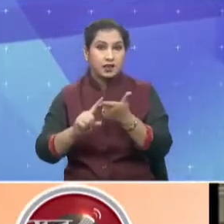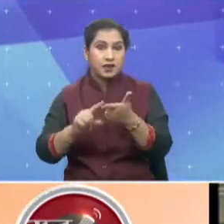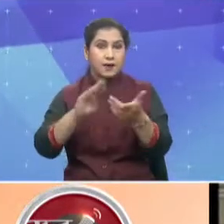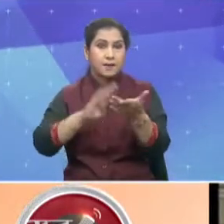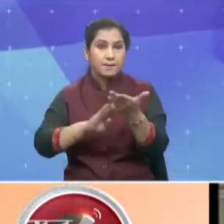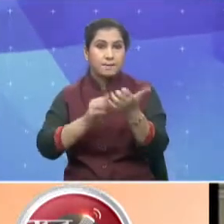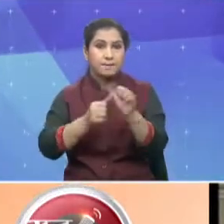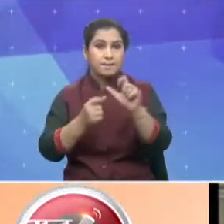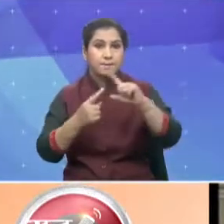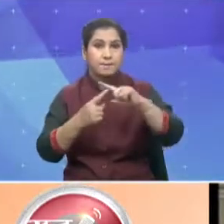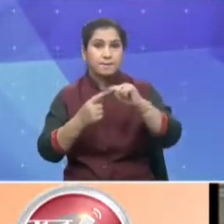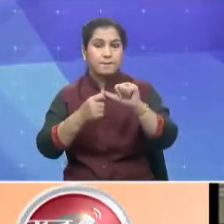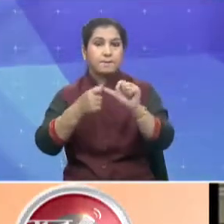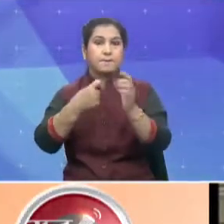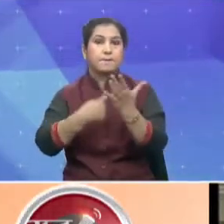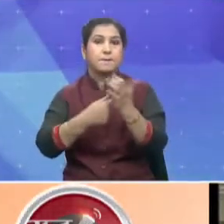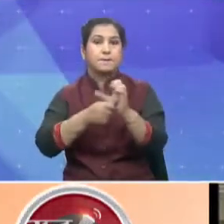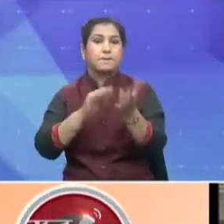मातरम,